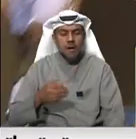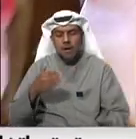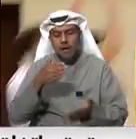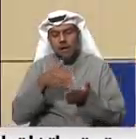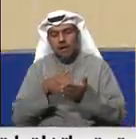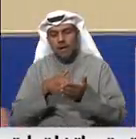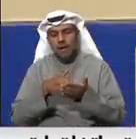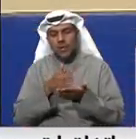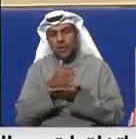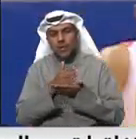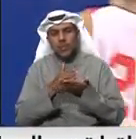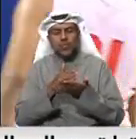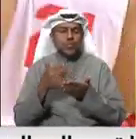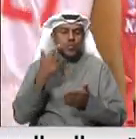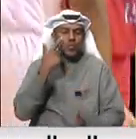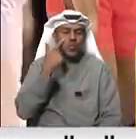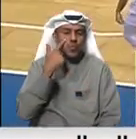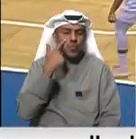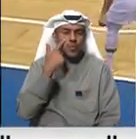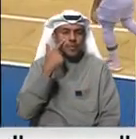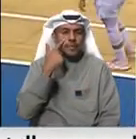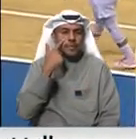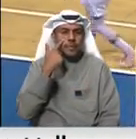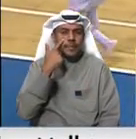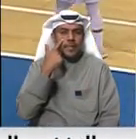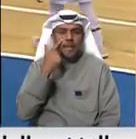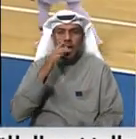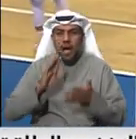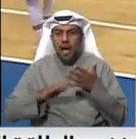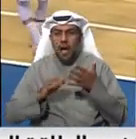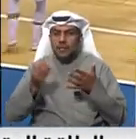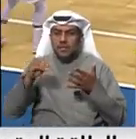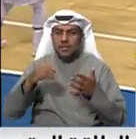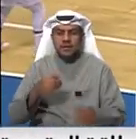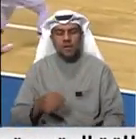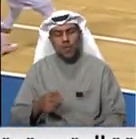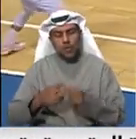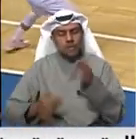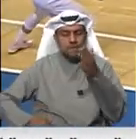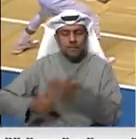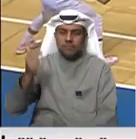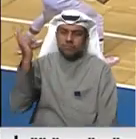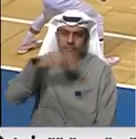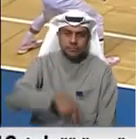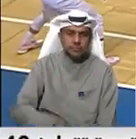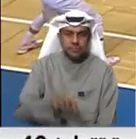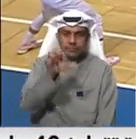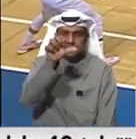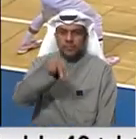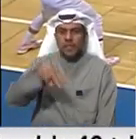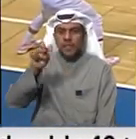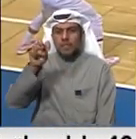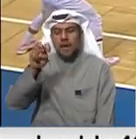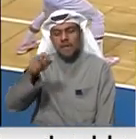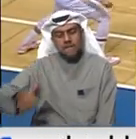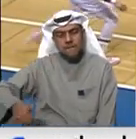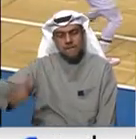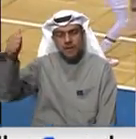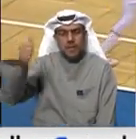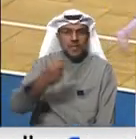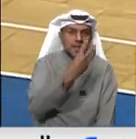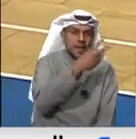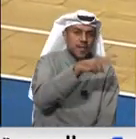تمكن من ل الكويت من تحقيق الانتصار وبنتي 89 مقابل